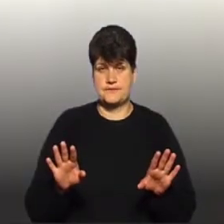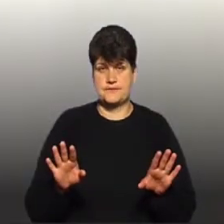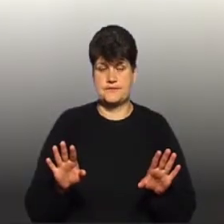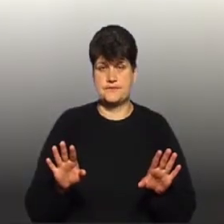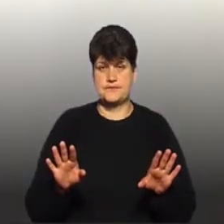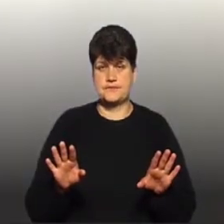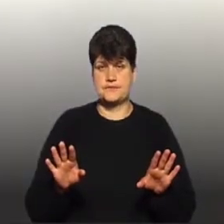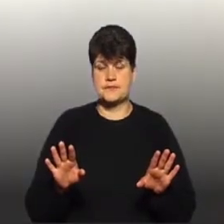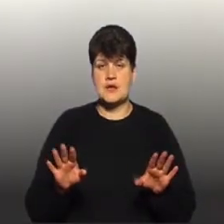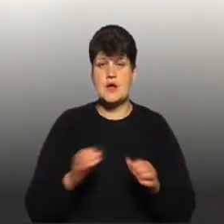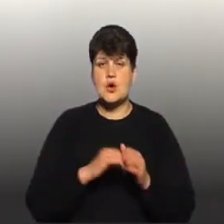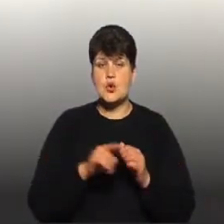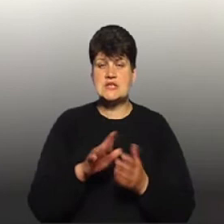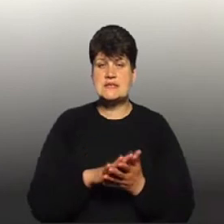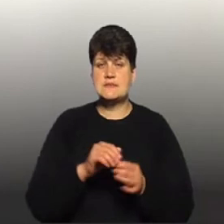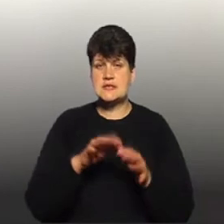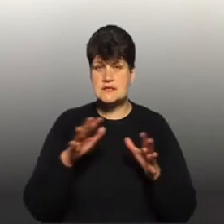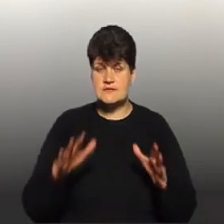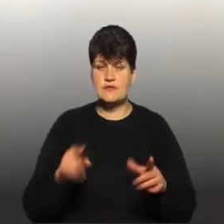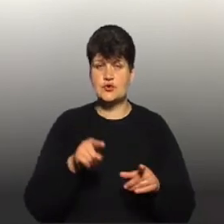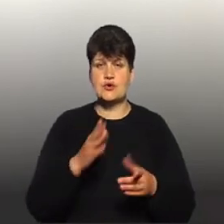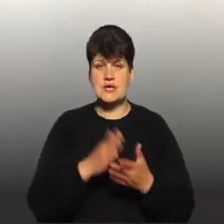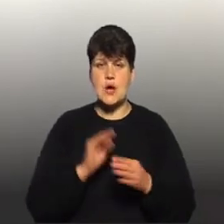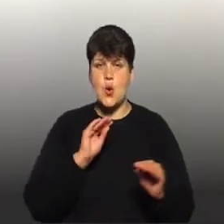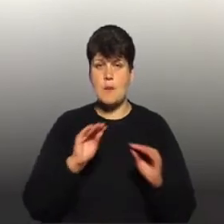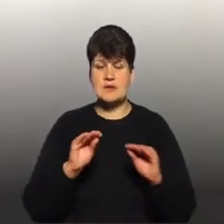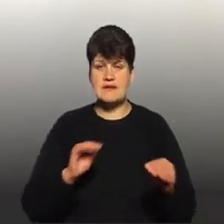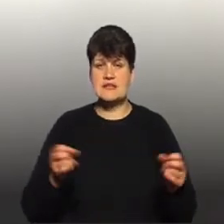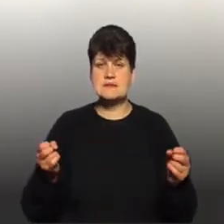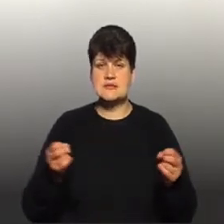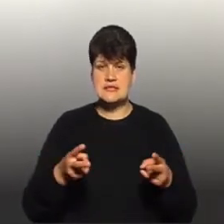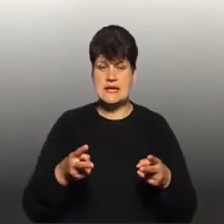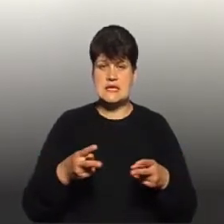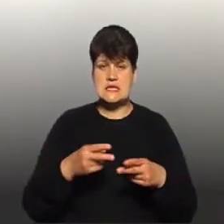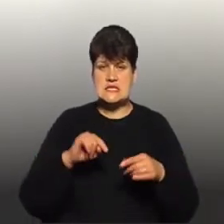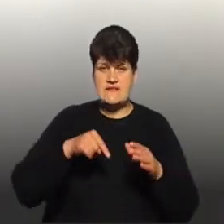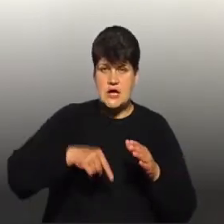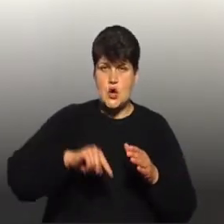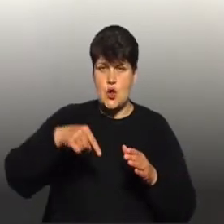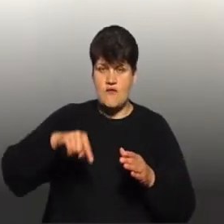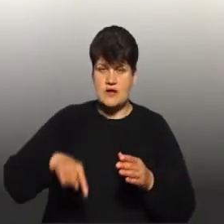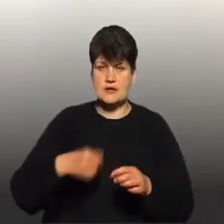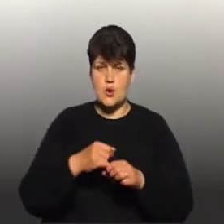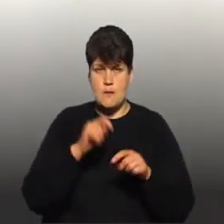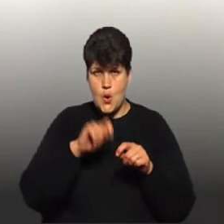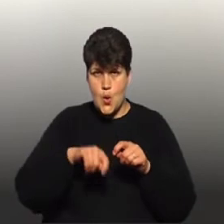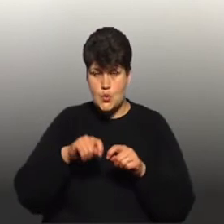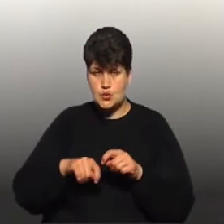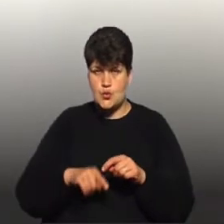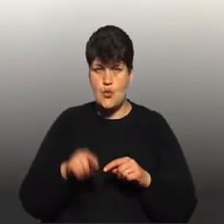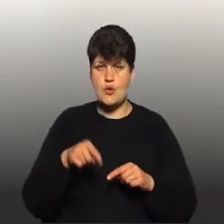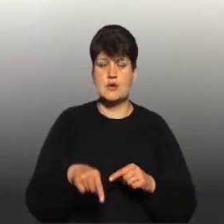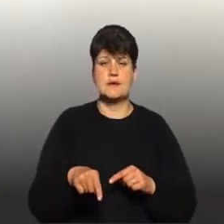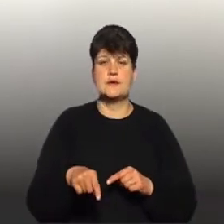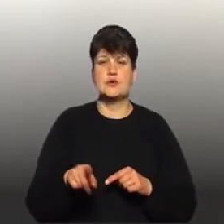кожен сміттєзвалище, воно є обладнане спеціальними свердловинами, де відбувається контроль щодо